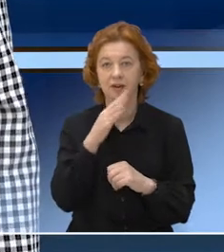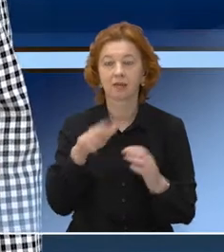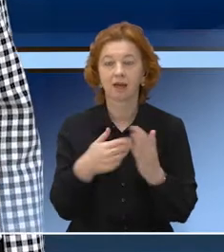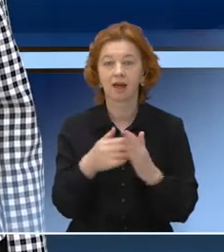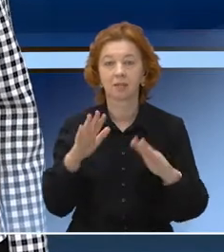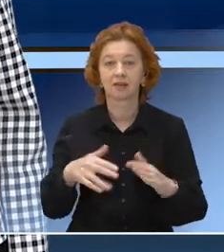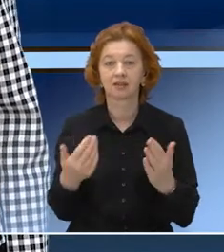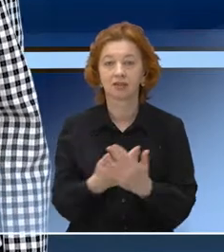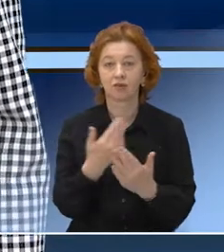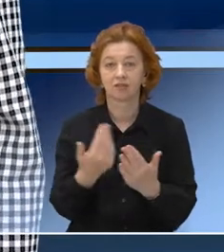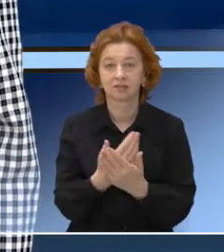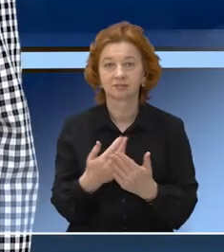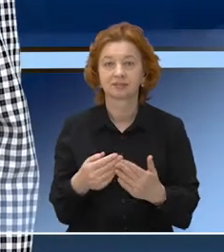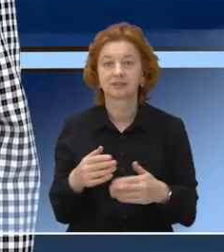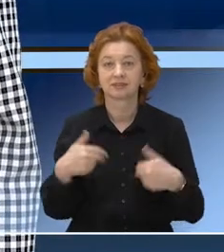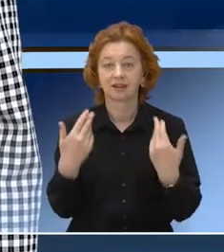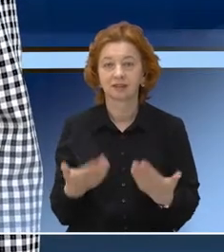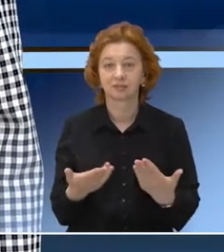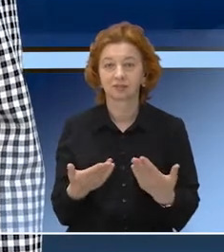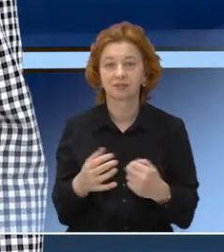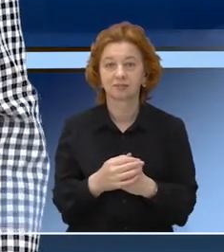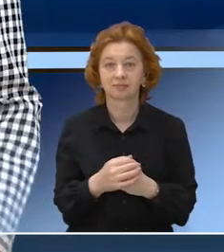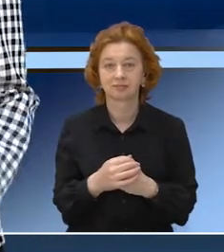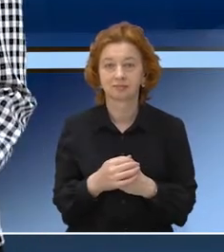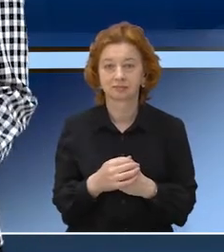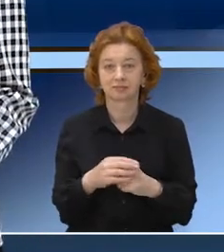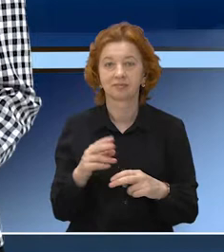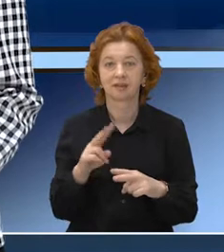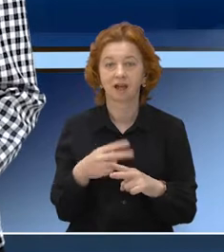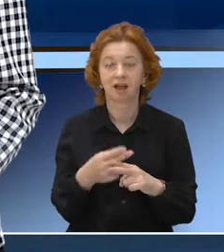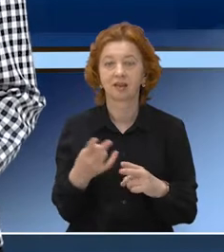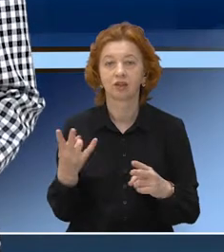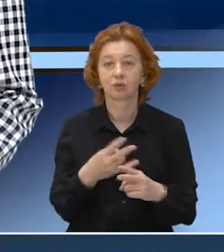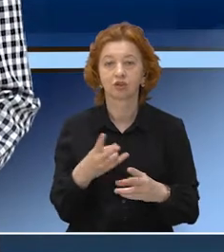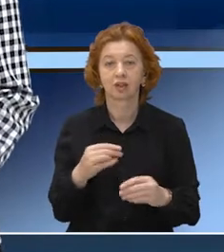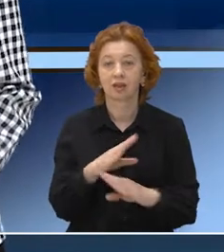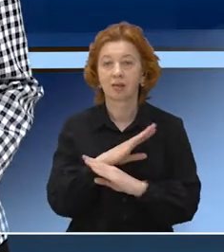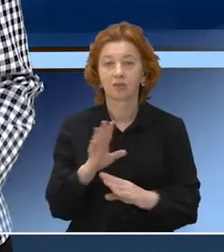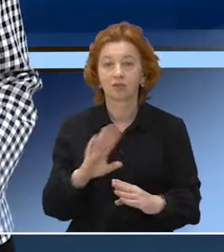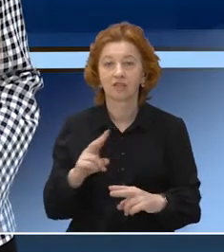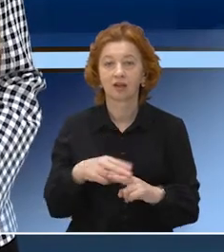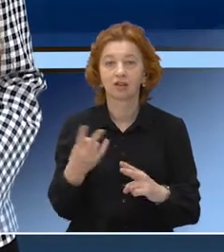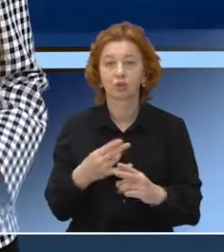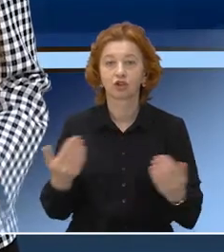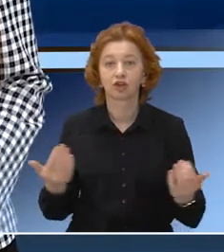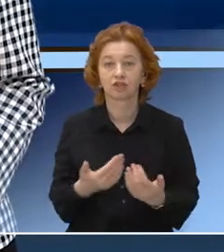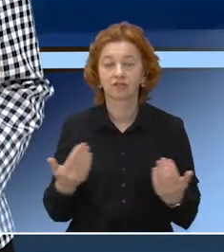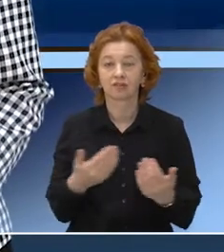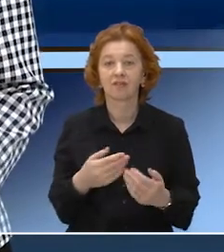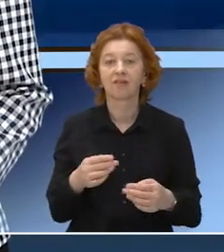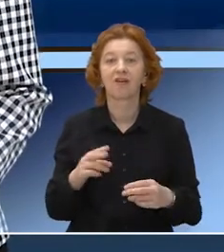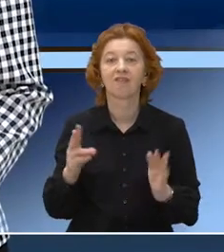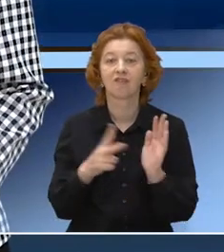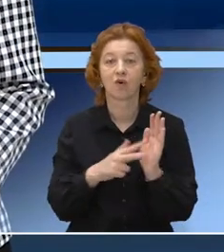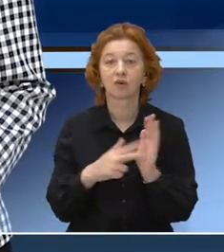Самое время для местных новостей. В студии Каролина Стрельцова. Здравствуйте. Это нужно не мертвым, это нужно живым. 8